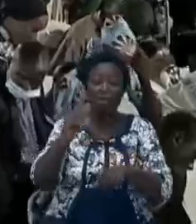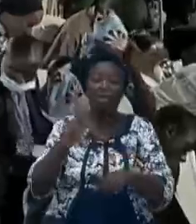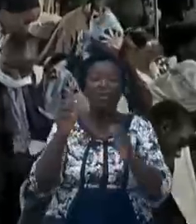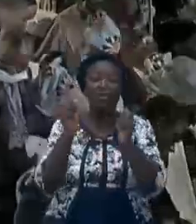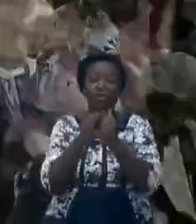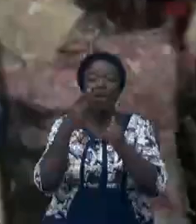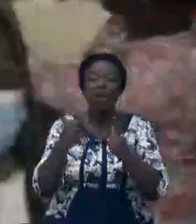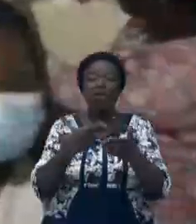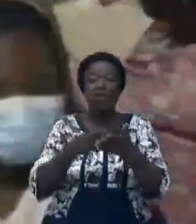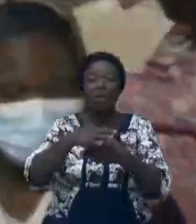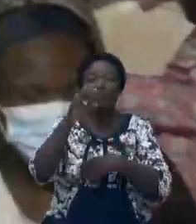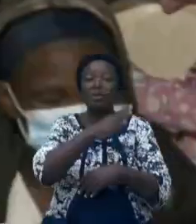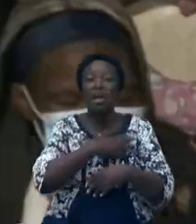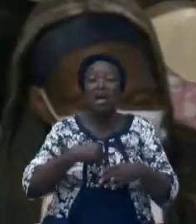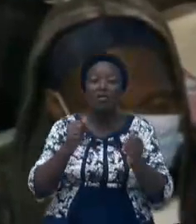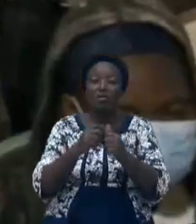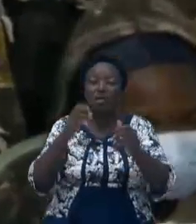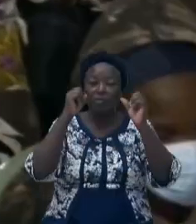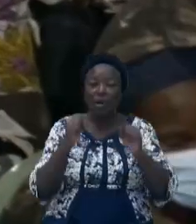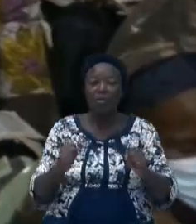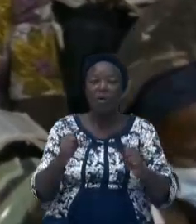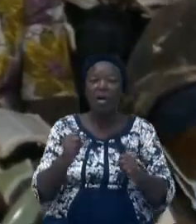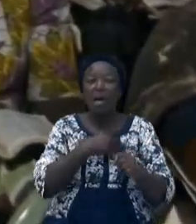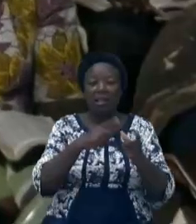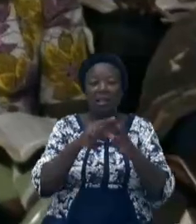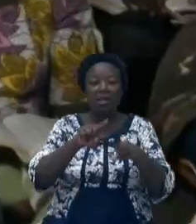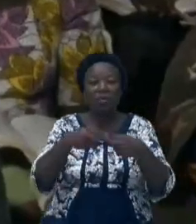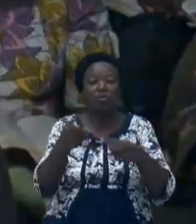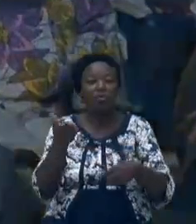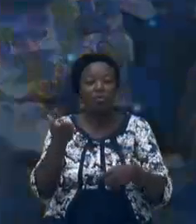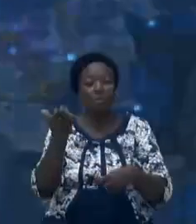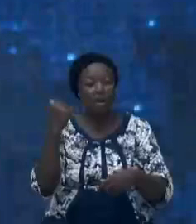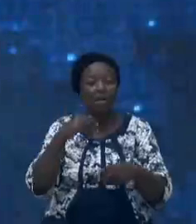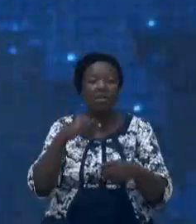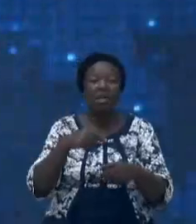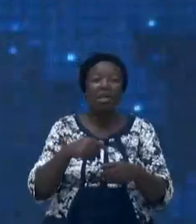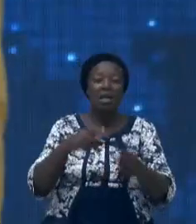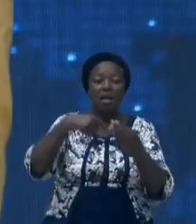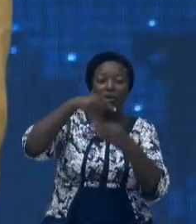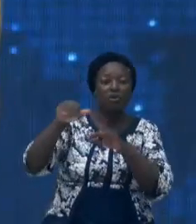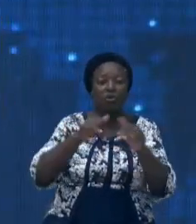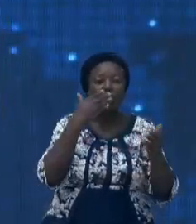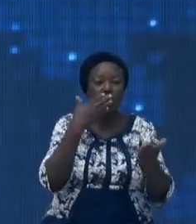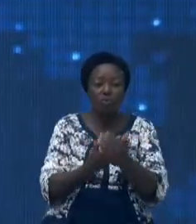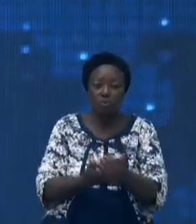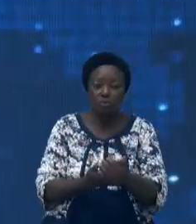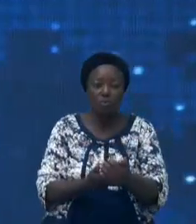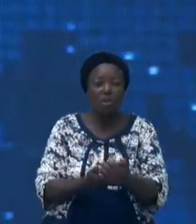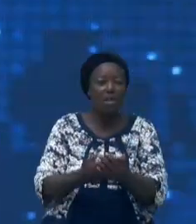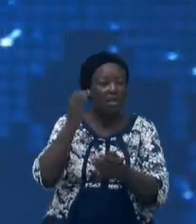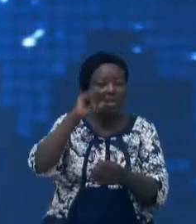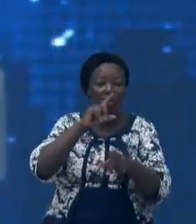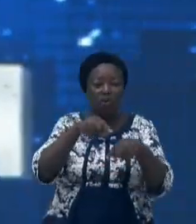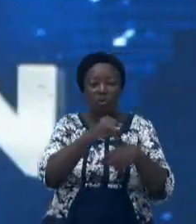jésus christ était loin du saint-esprit est de force et qu'il allait de lieux